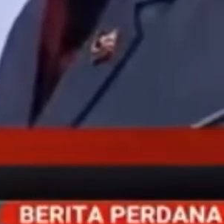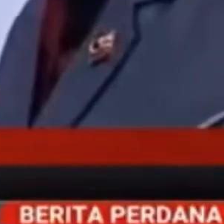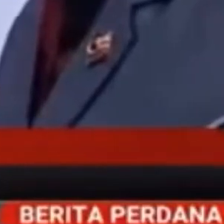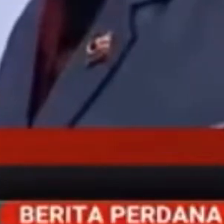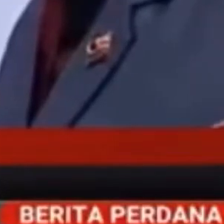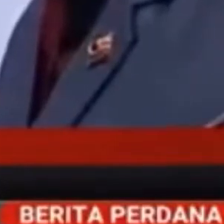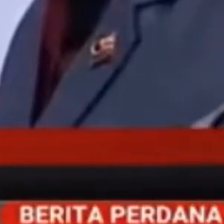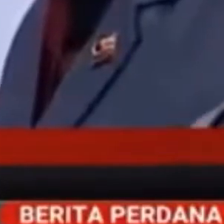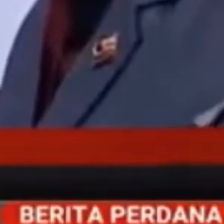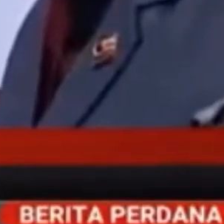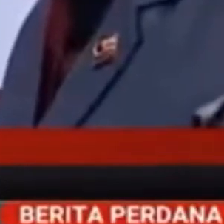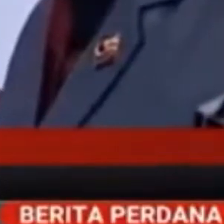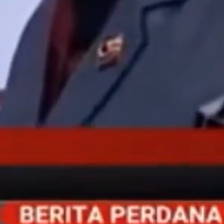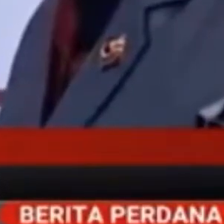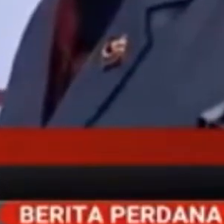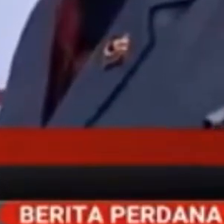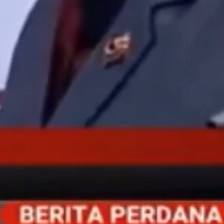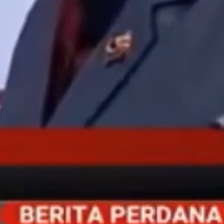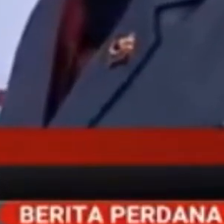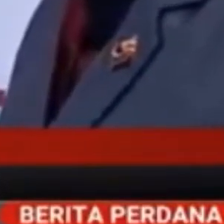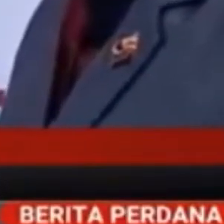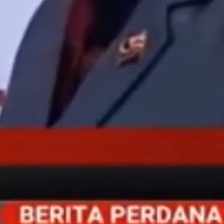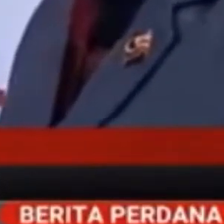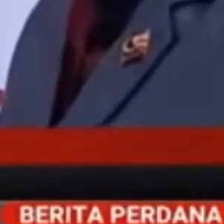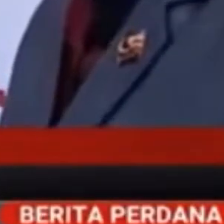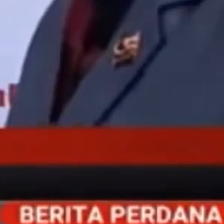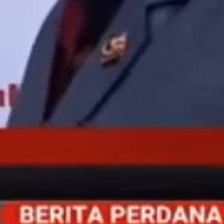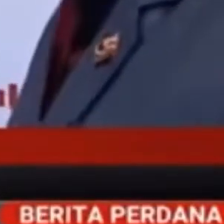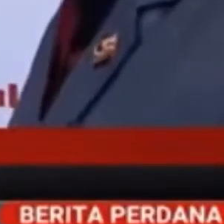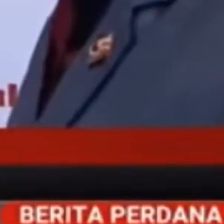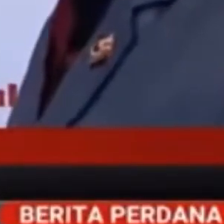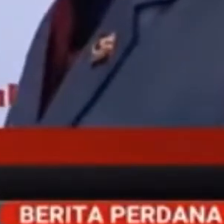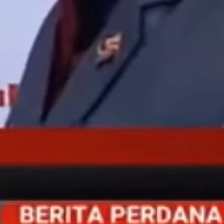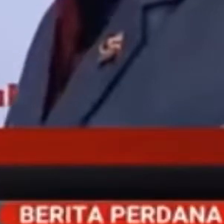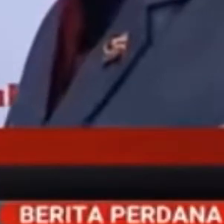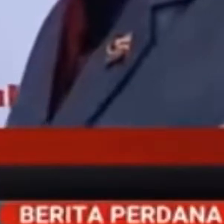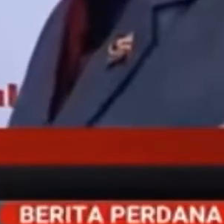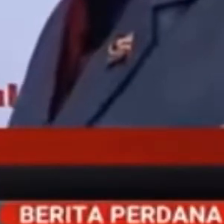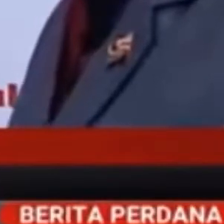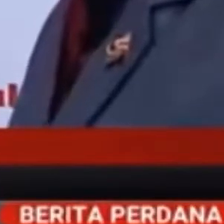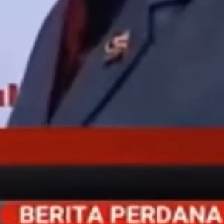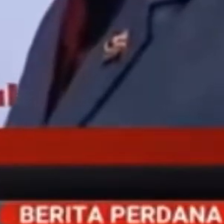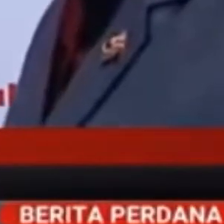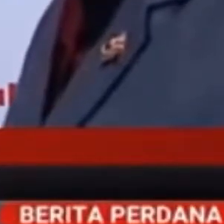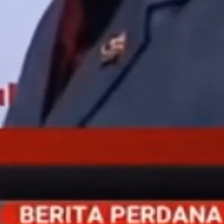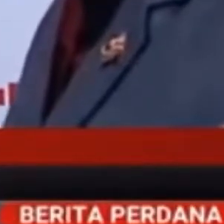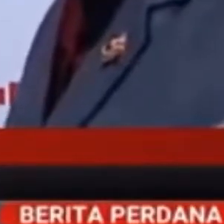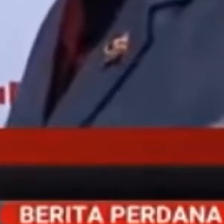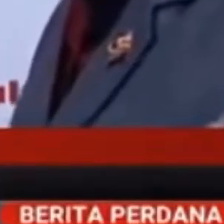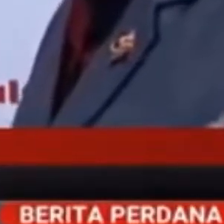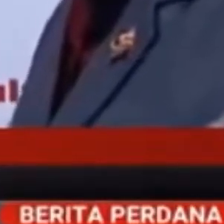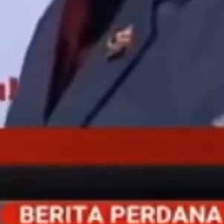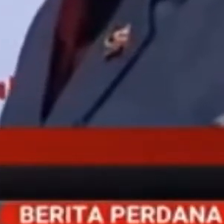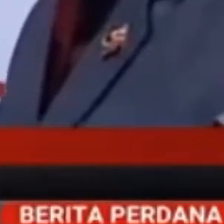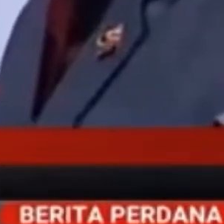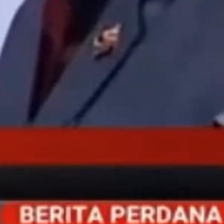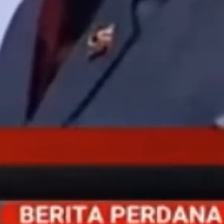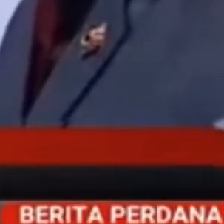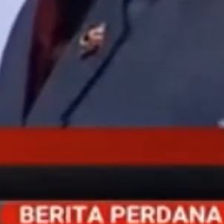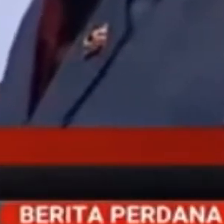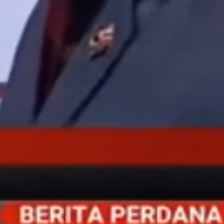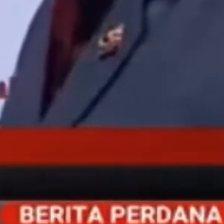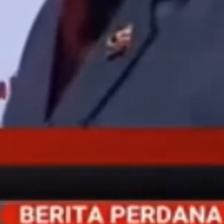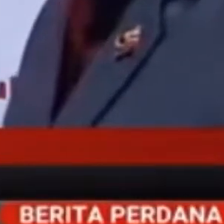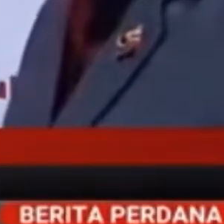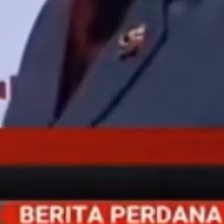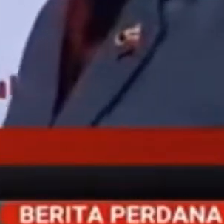Sebab kita dah mula berlatih dari Januari, daripada Januari tahun ini dan sama dengan coach julatih